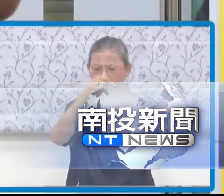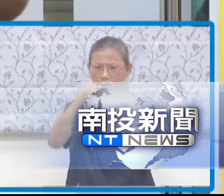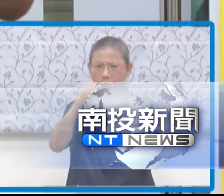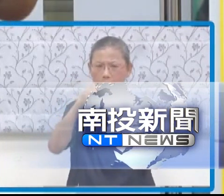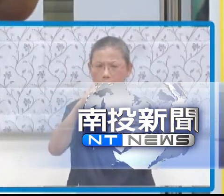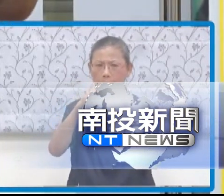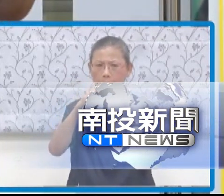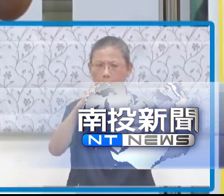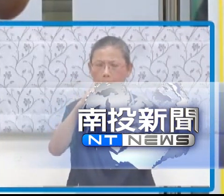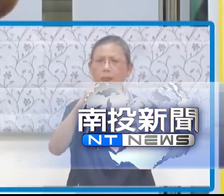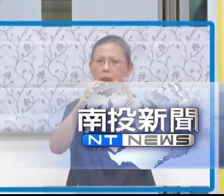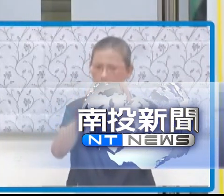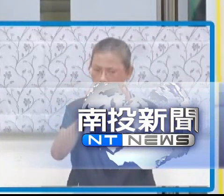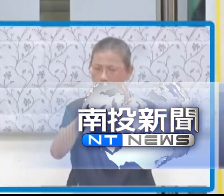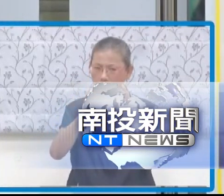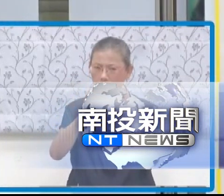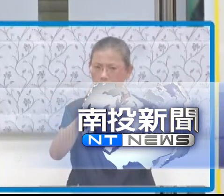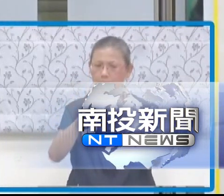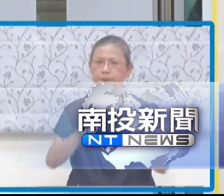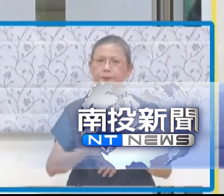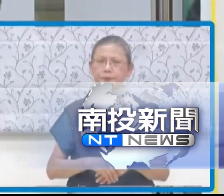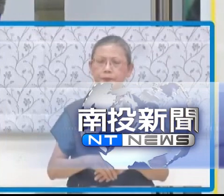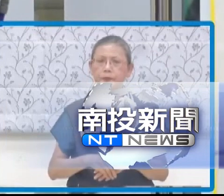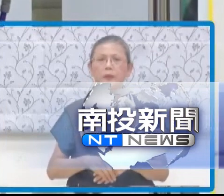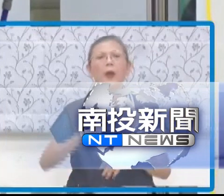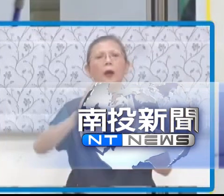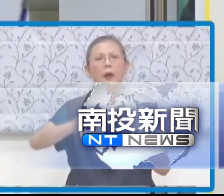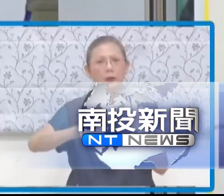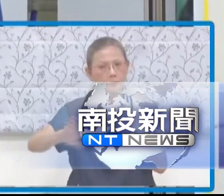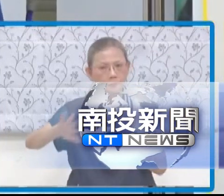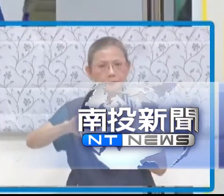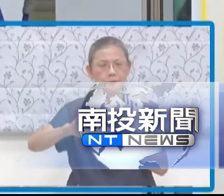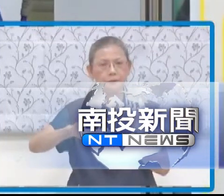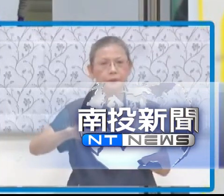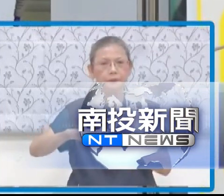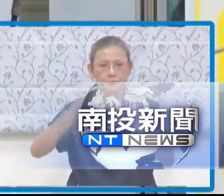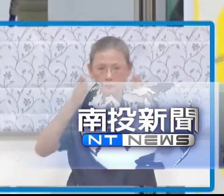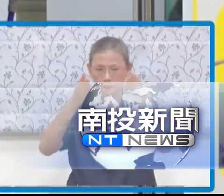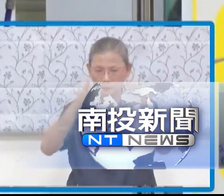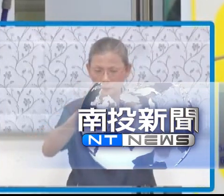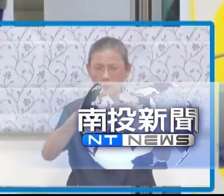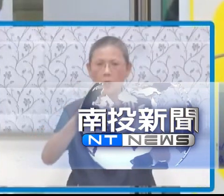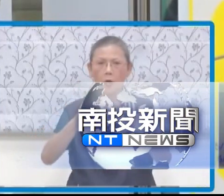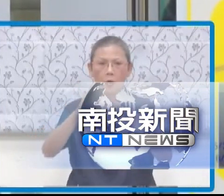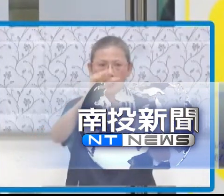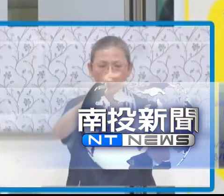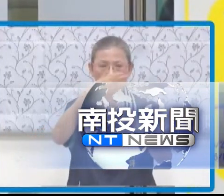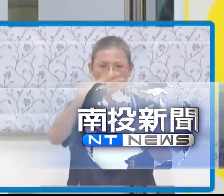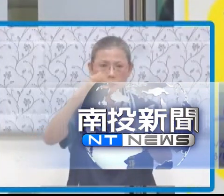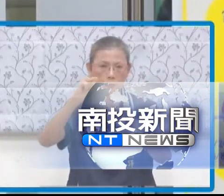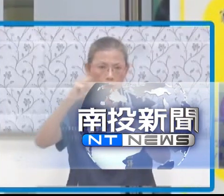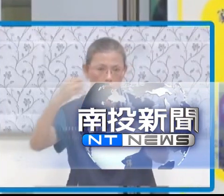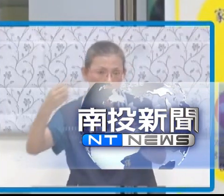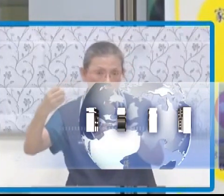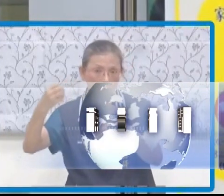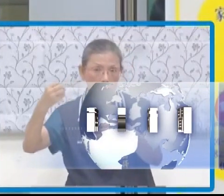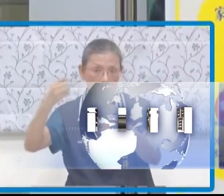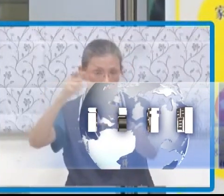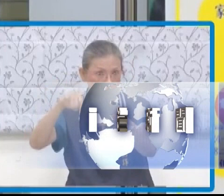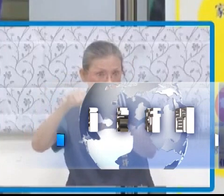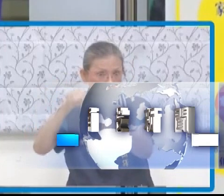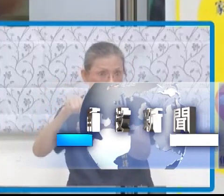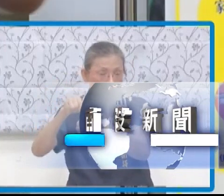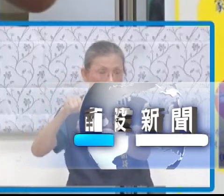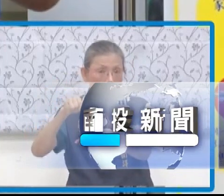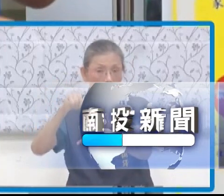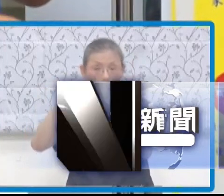的同住的家属实施居家隔离了在当初在实施居家隔离的当下，我们也把